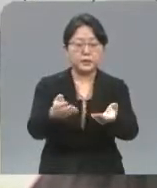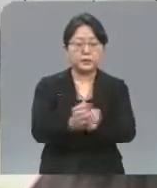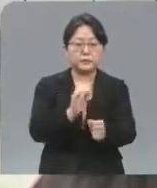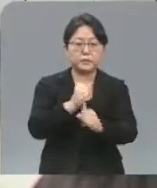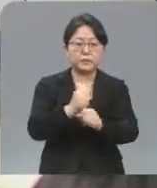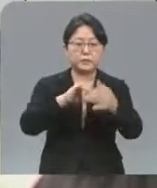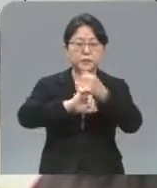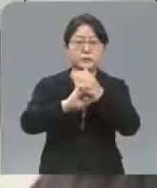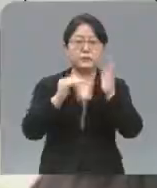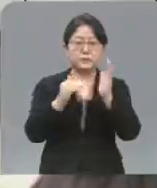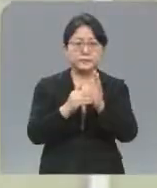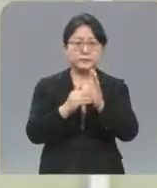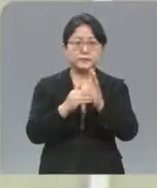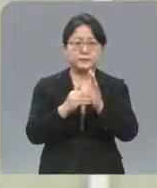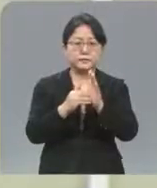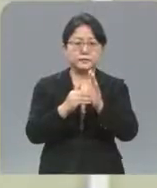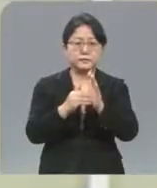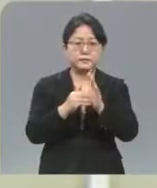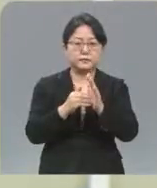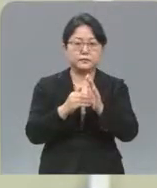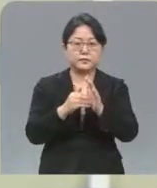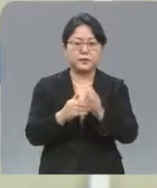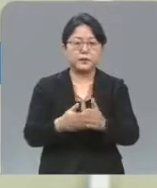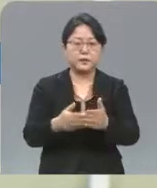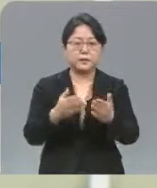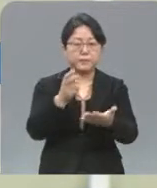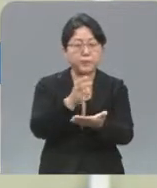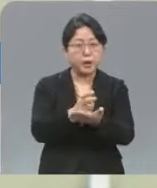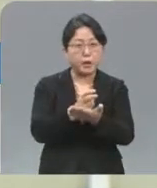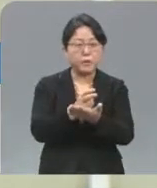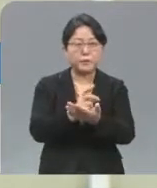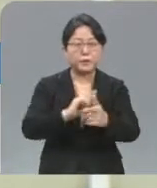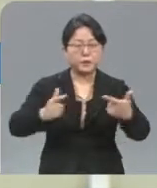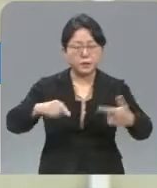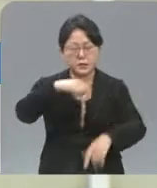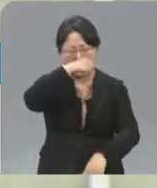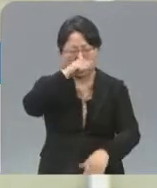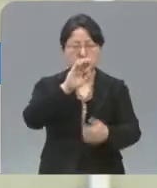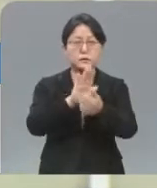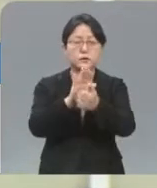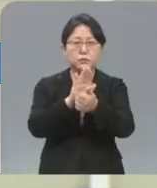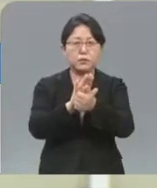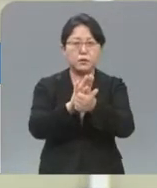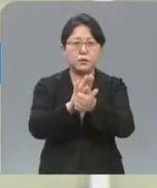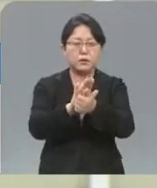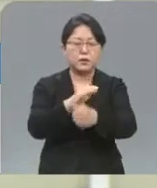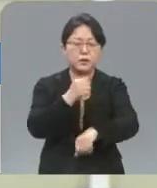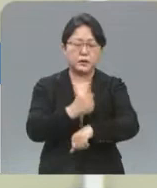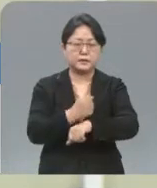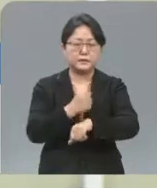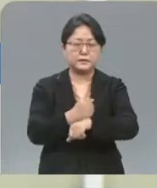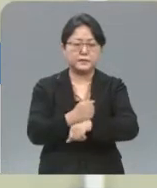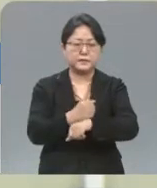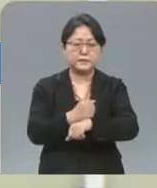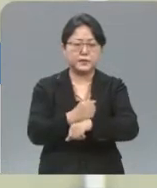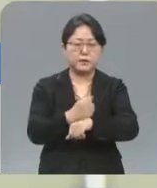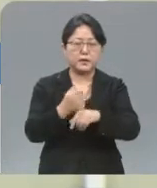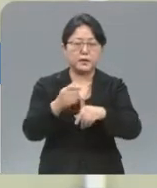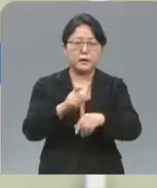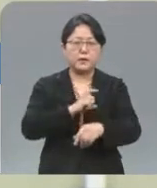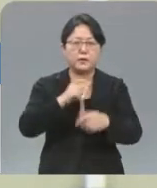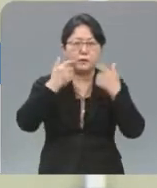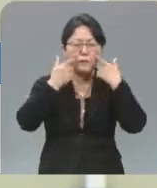만들겠다고 약속했습니다. 법적, 제도적, 재정적 지원을 아끼지 않겠습니다.